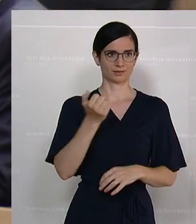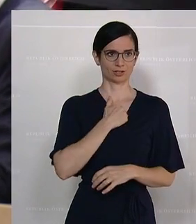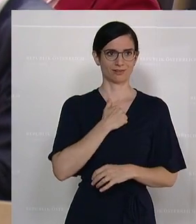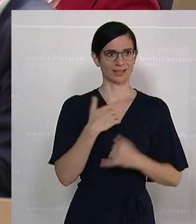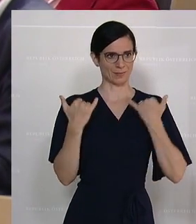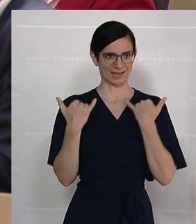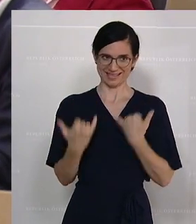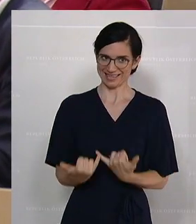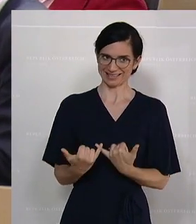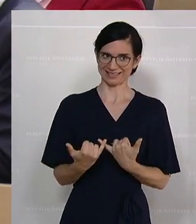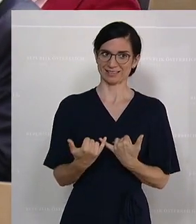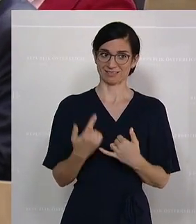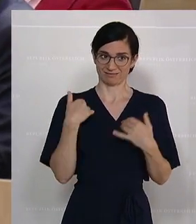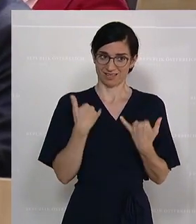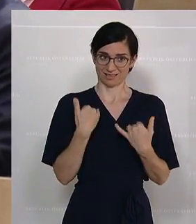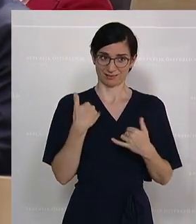sammeln